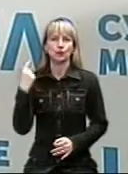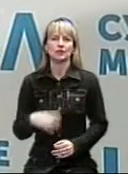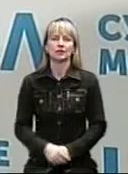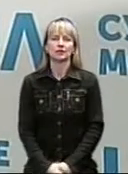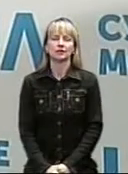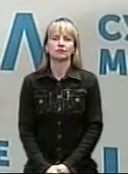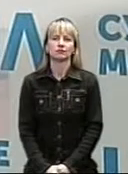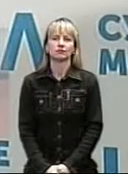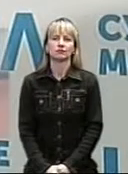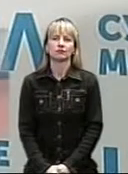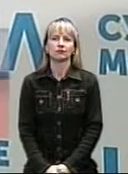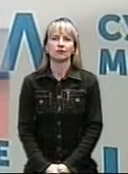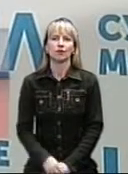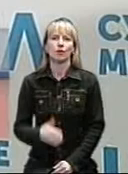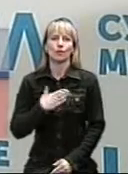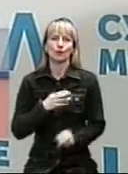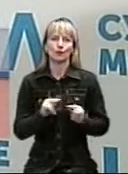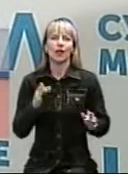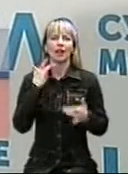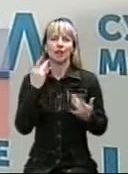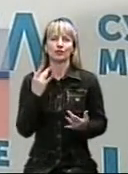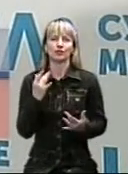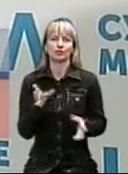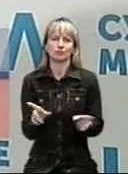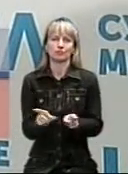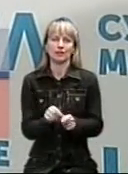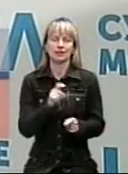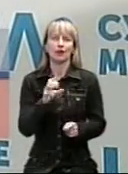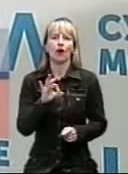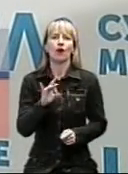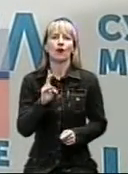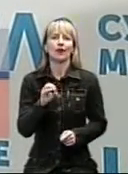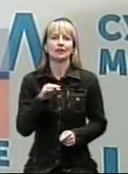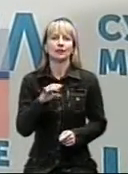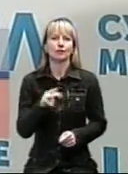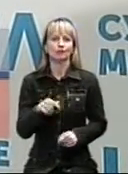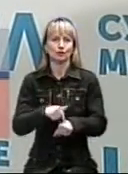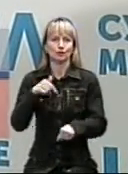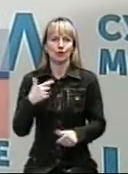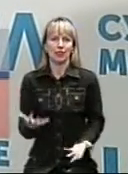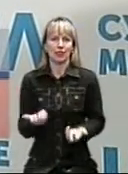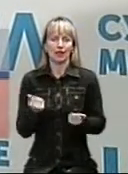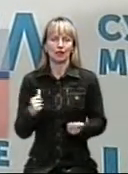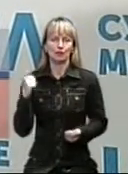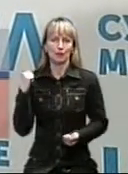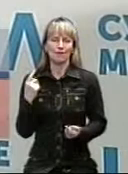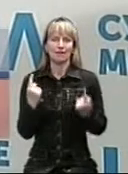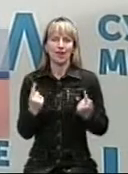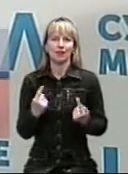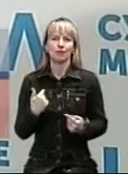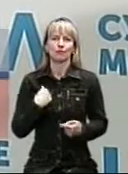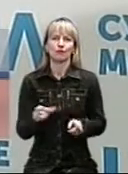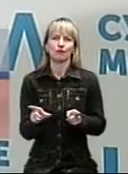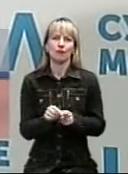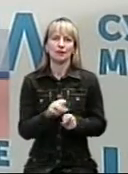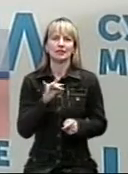педагогу легше грати. Моєму викладачу легше грати з оркестром, тому що він відчуває за собою якусь підтримку велику. Мені з оркестром